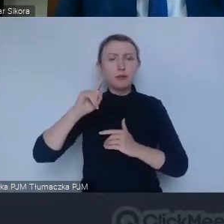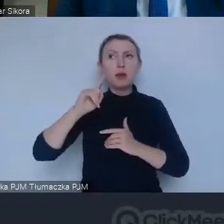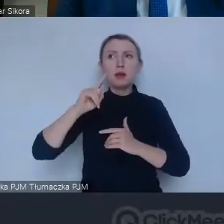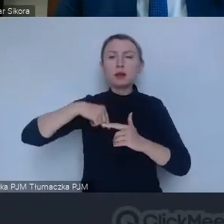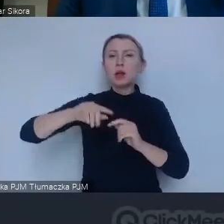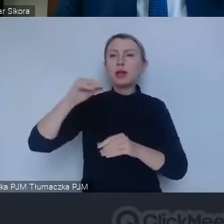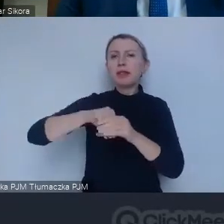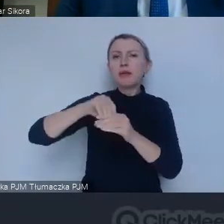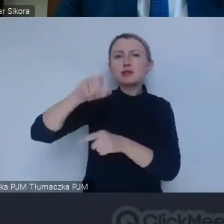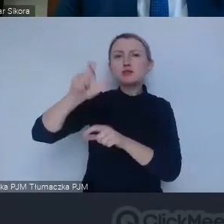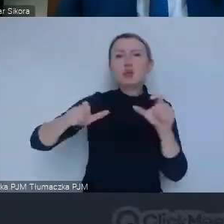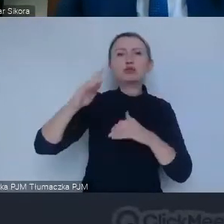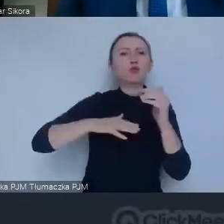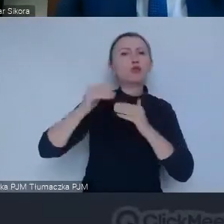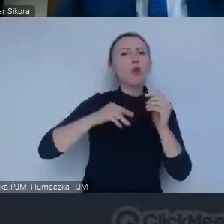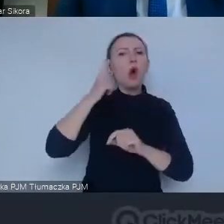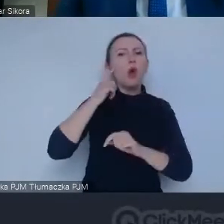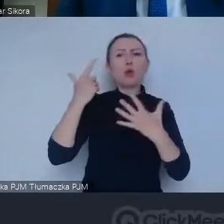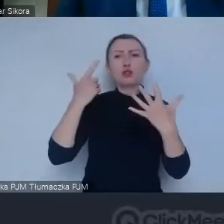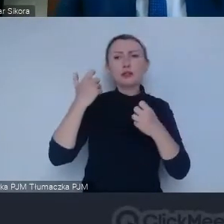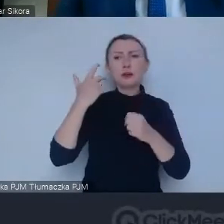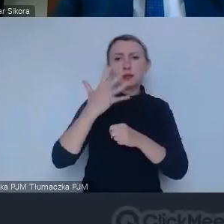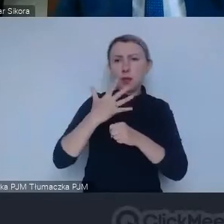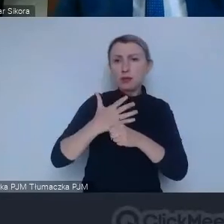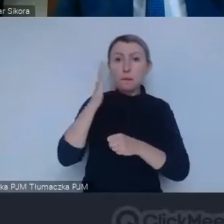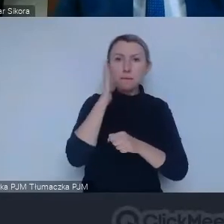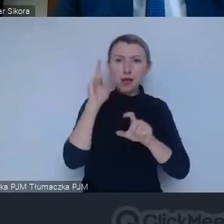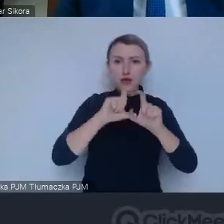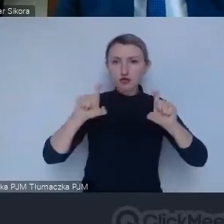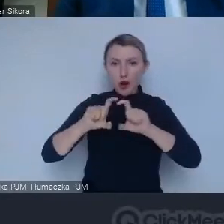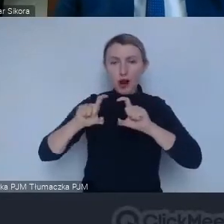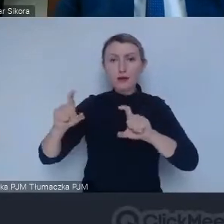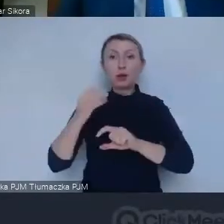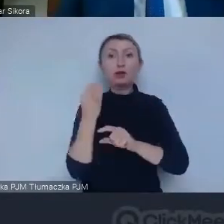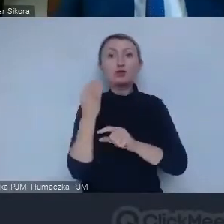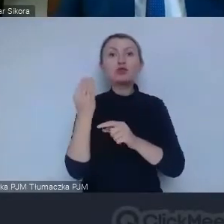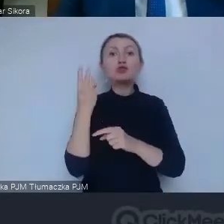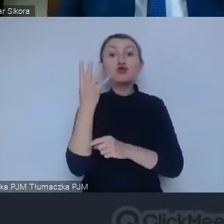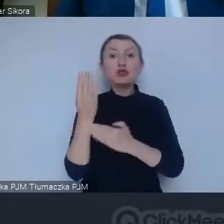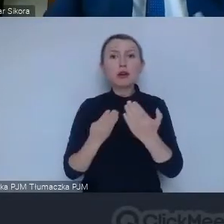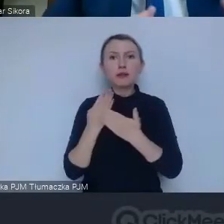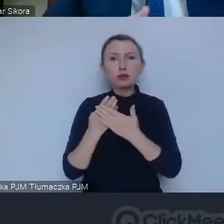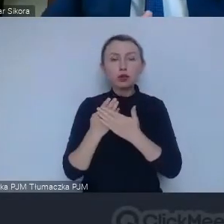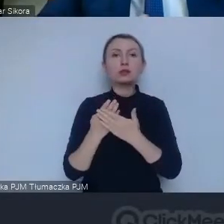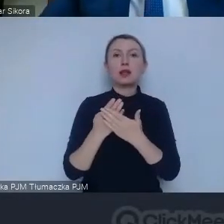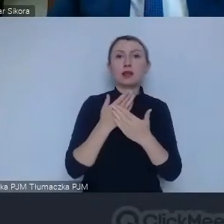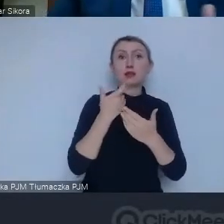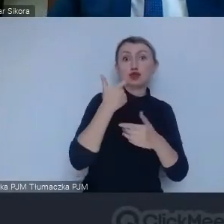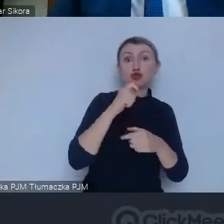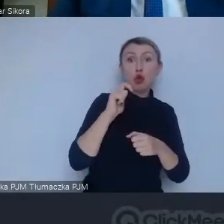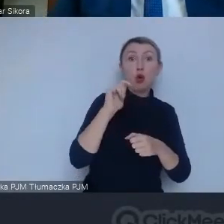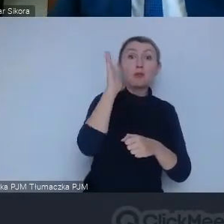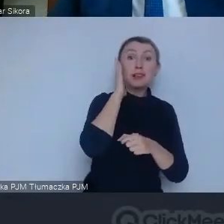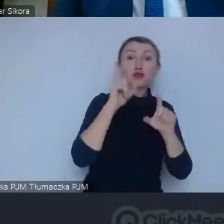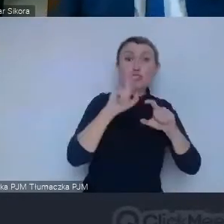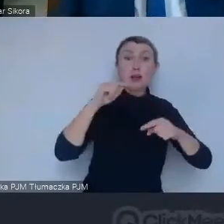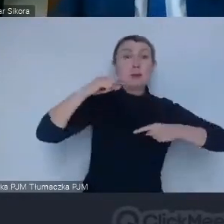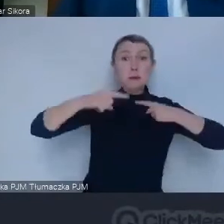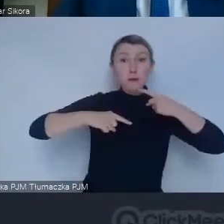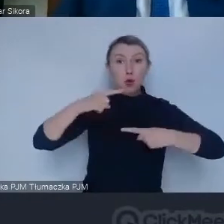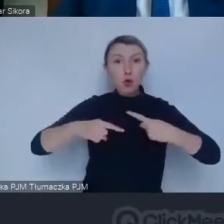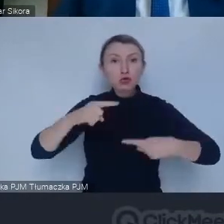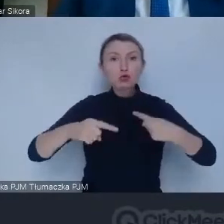inwestorzy budują około 750 mieszkań i jeszcze jest 4 wnioski na ponad 100 mieszkań, które procedujemy